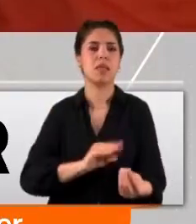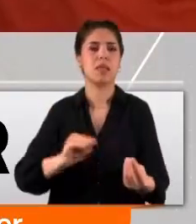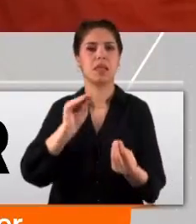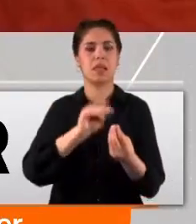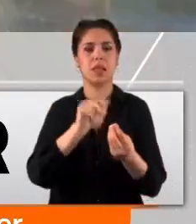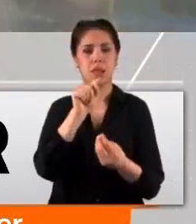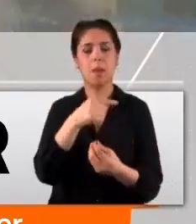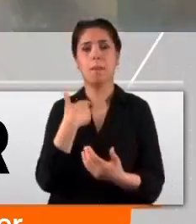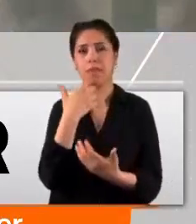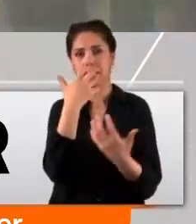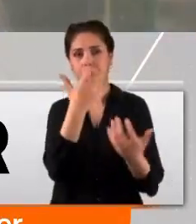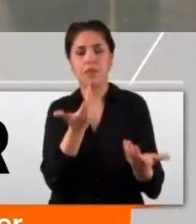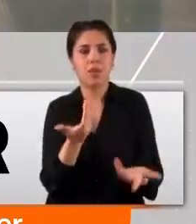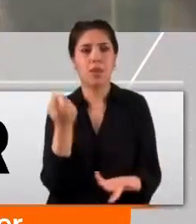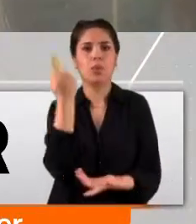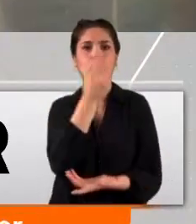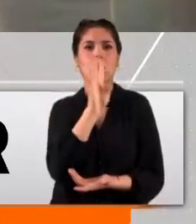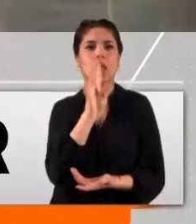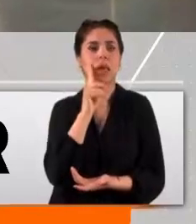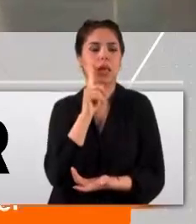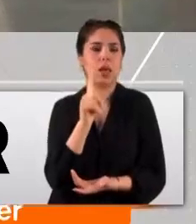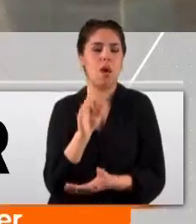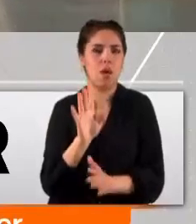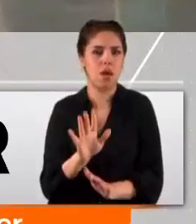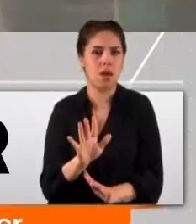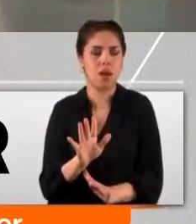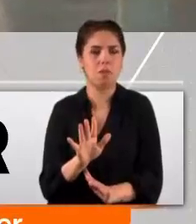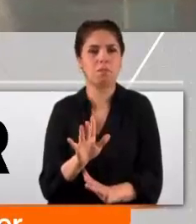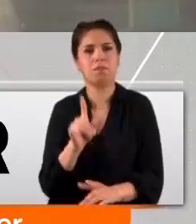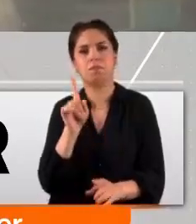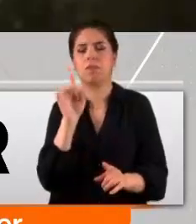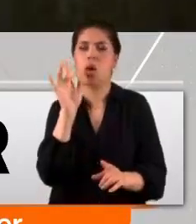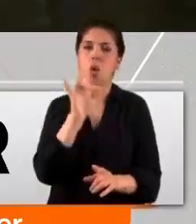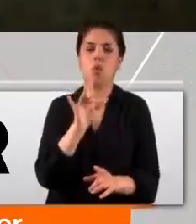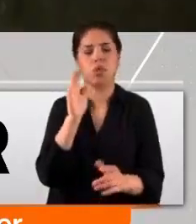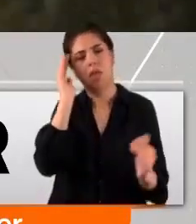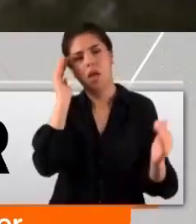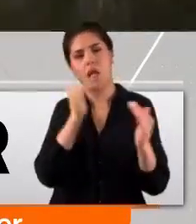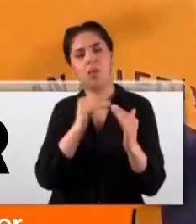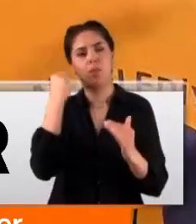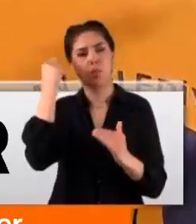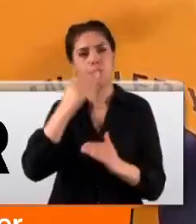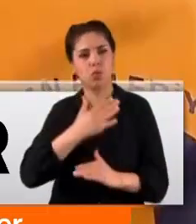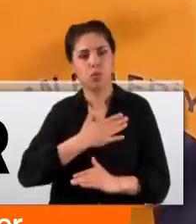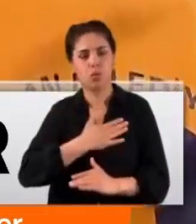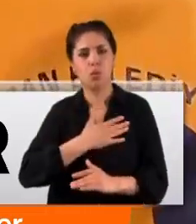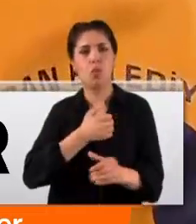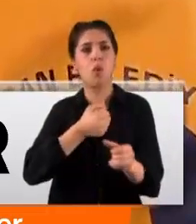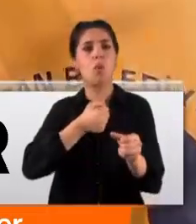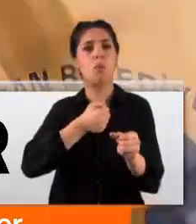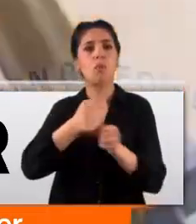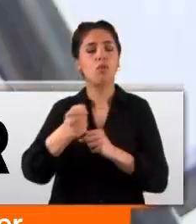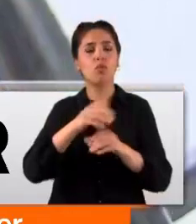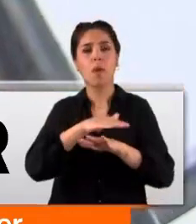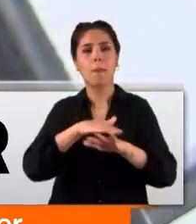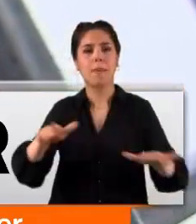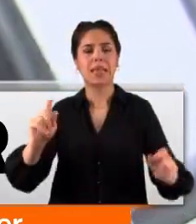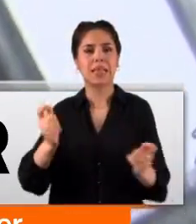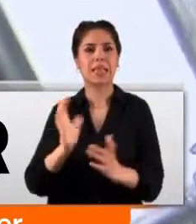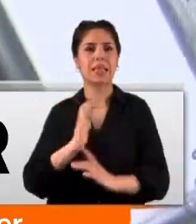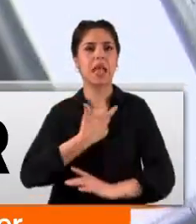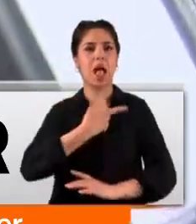da önerdiği kadar çektik. O arada bir yerde buluşabiliriz diye ümit ediyorum. Pazarlık masasında